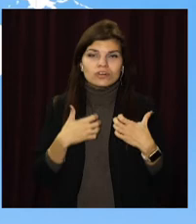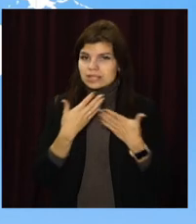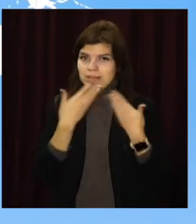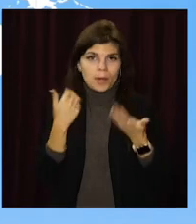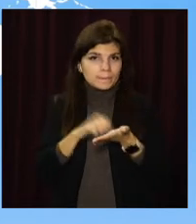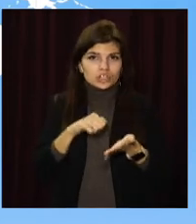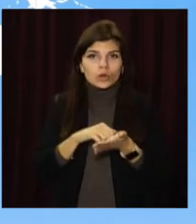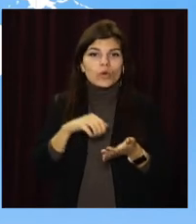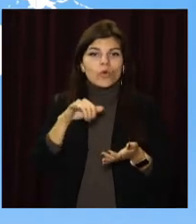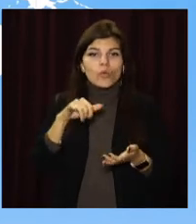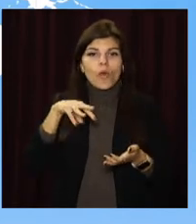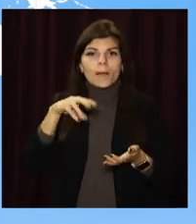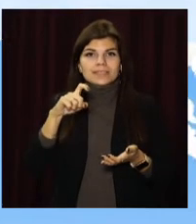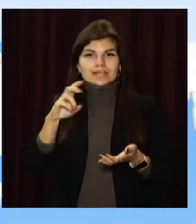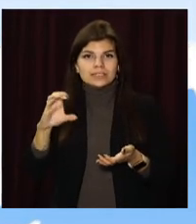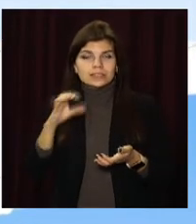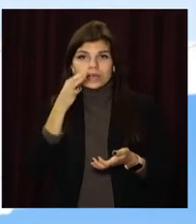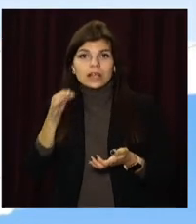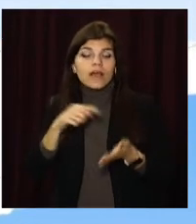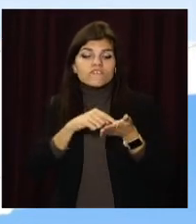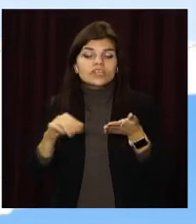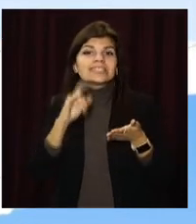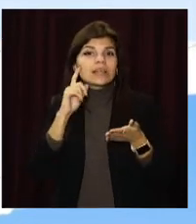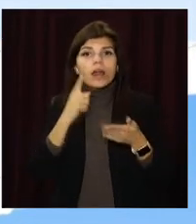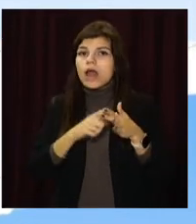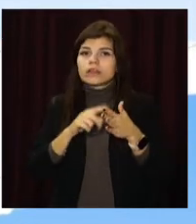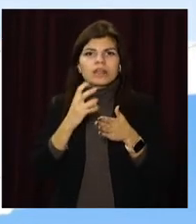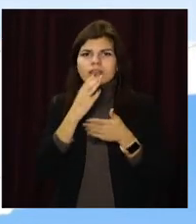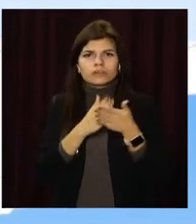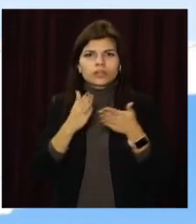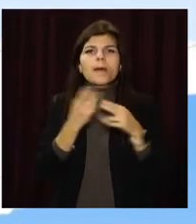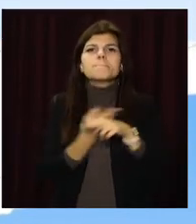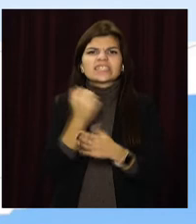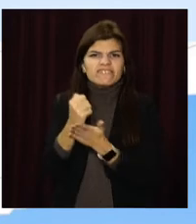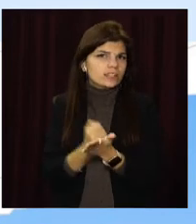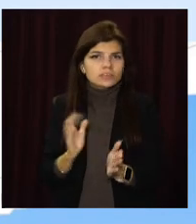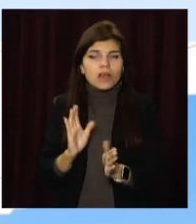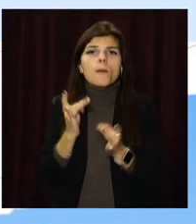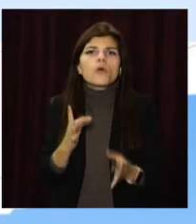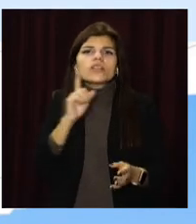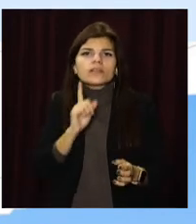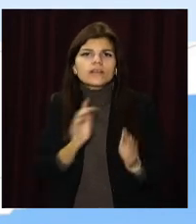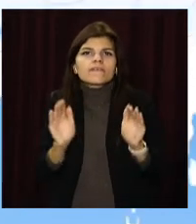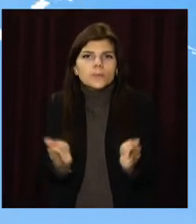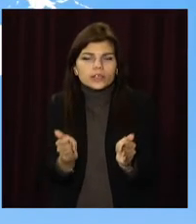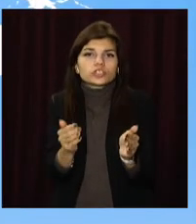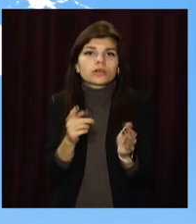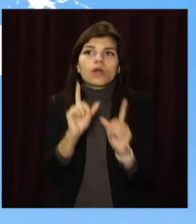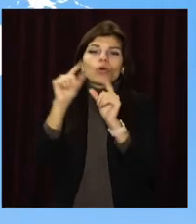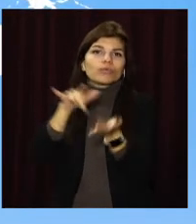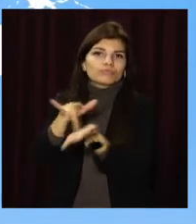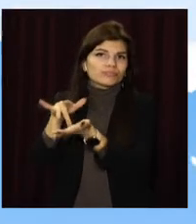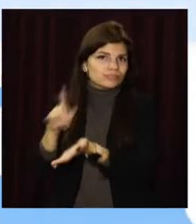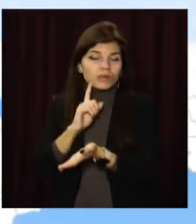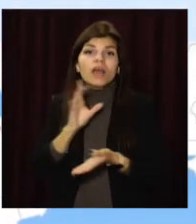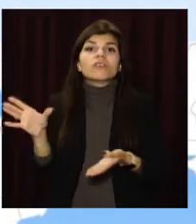для занепокоєння немає, кажуть у МЗС. Виключення із зеленого списку не скасовує безвіз, а тільки вводить тимчасові обмеження